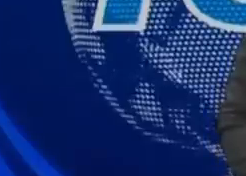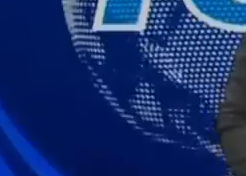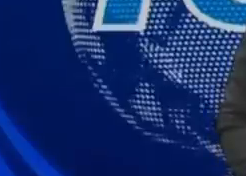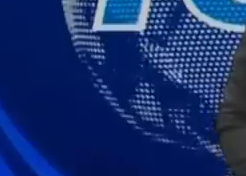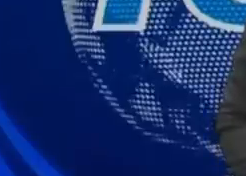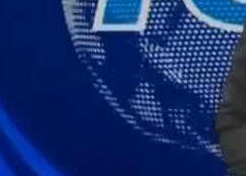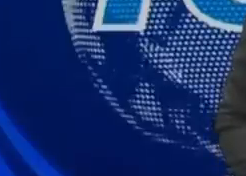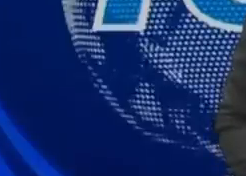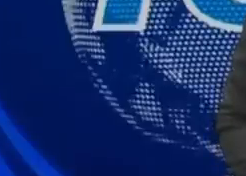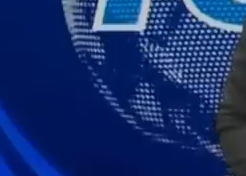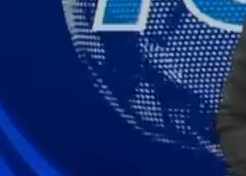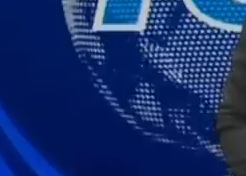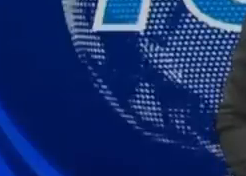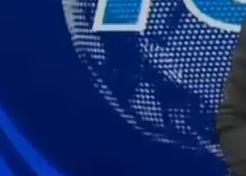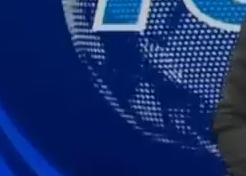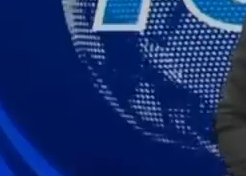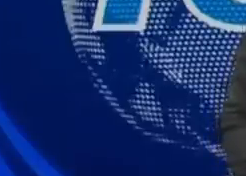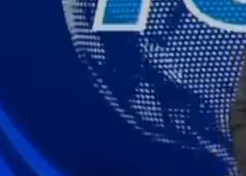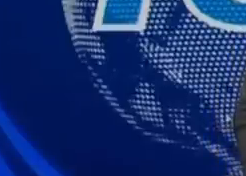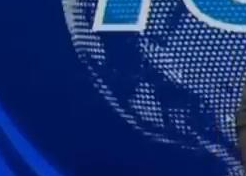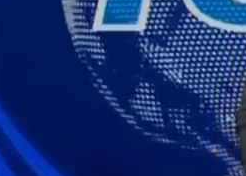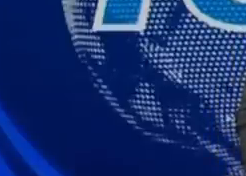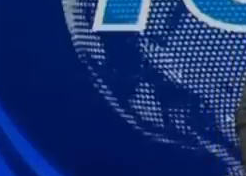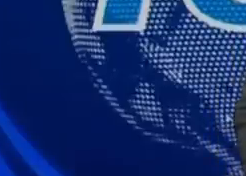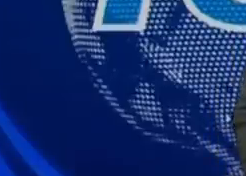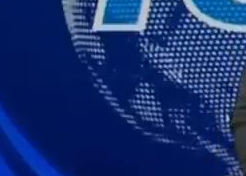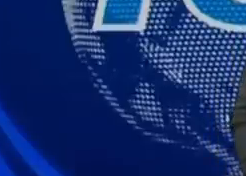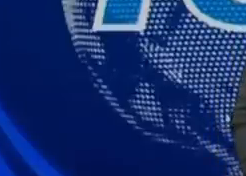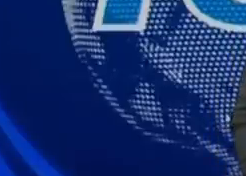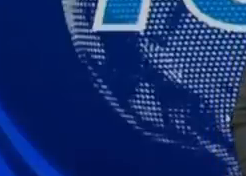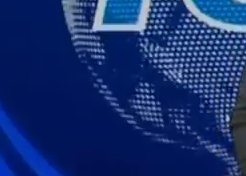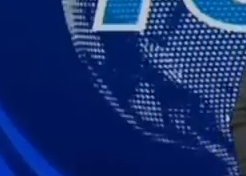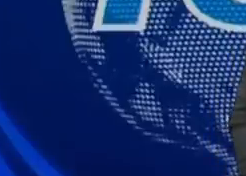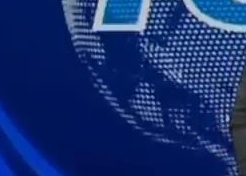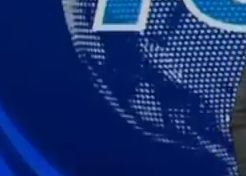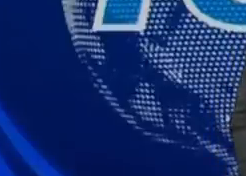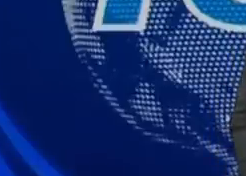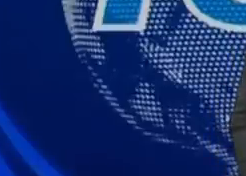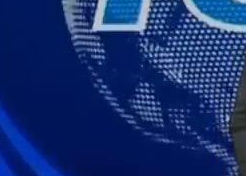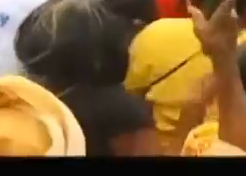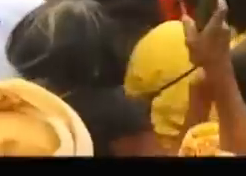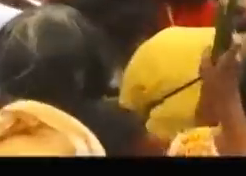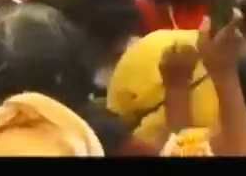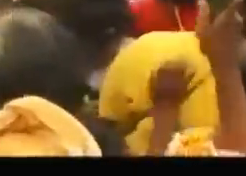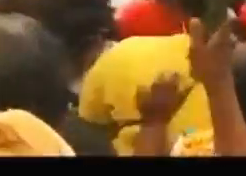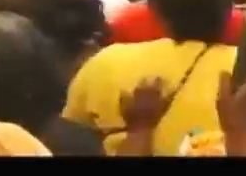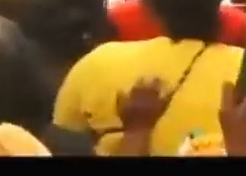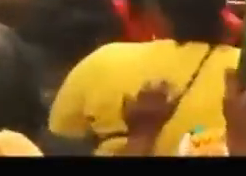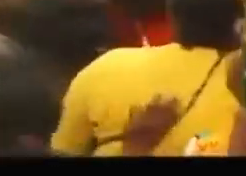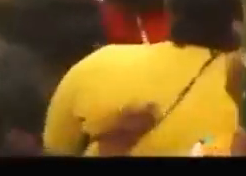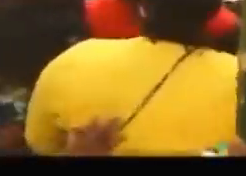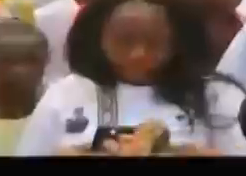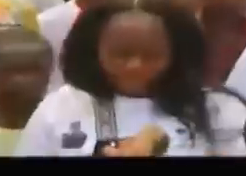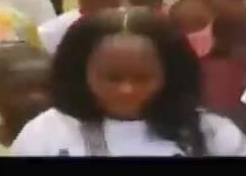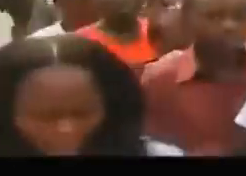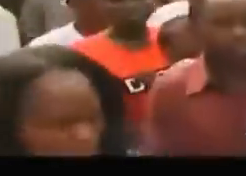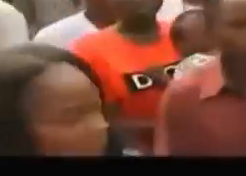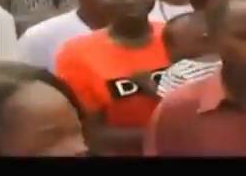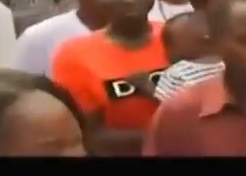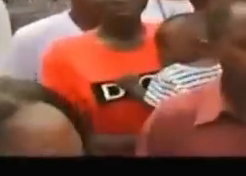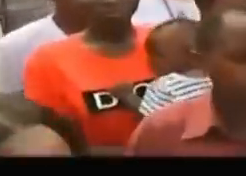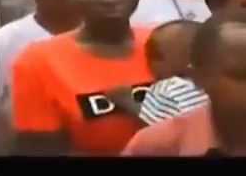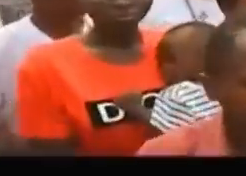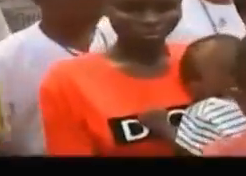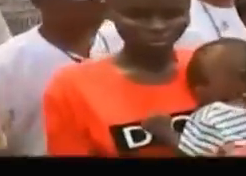itinérant du chef de l'État, a procédé au lancement de travaux. On débute ce journal avec ses reportages de Robert Ndaï. L'accueil réservé à l'ambassadeur itinérant du